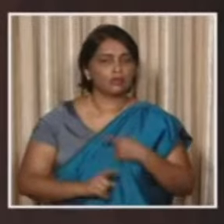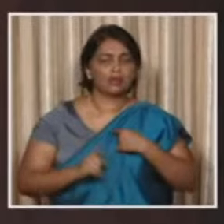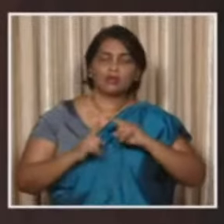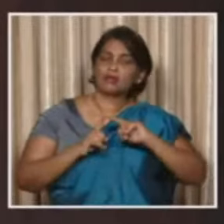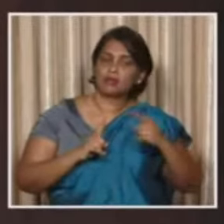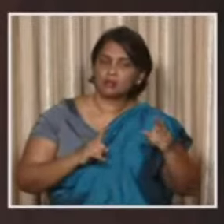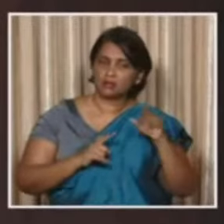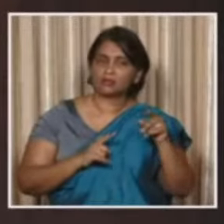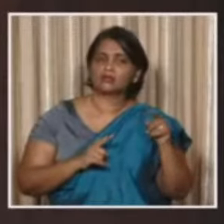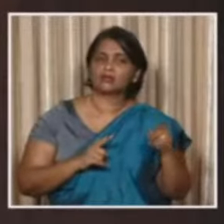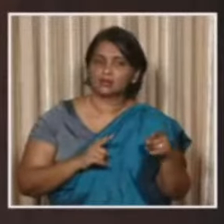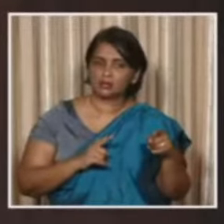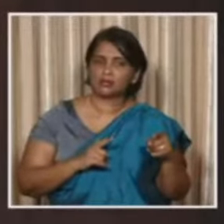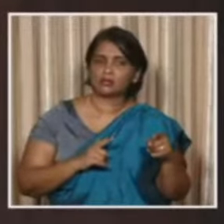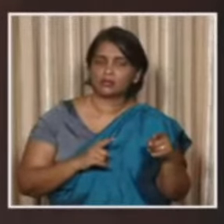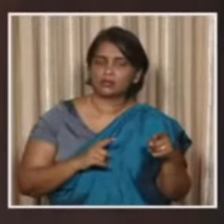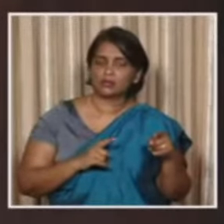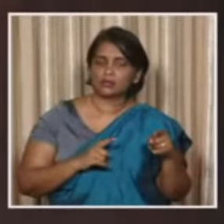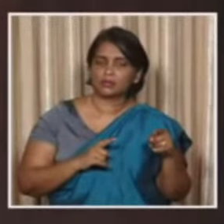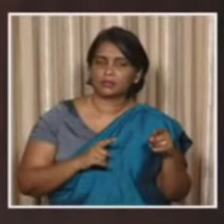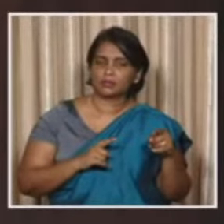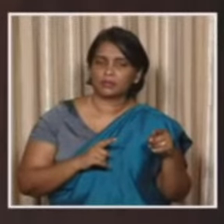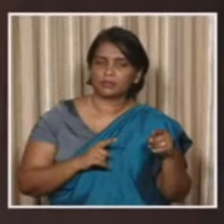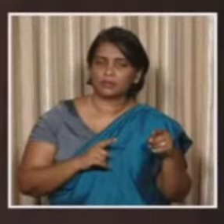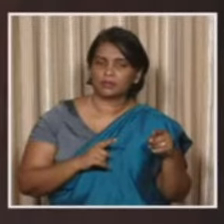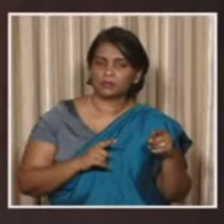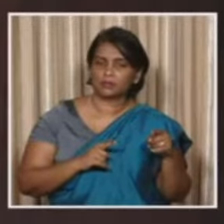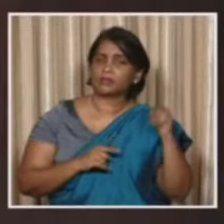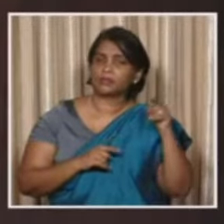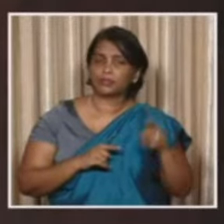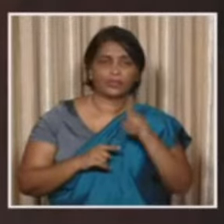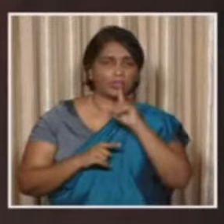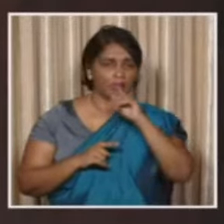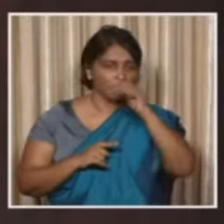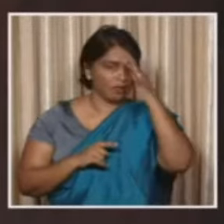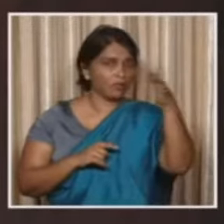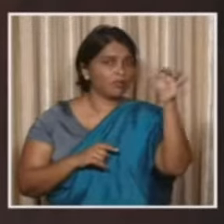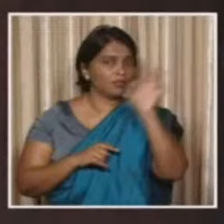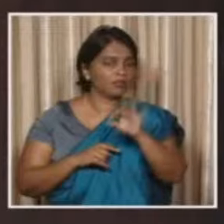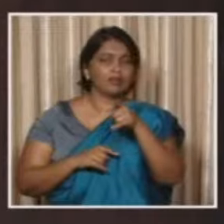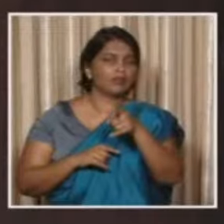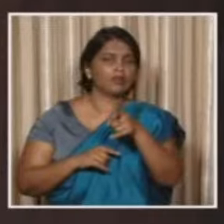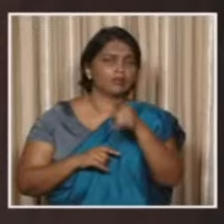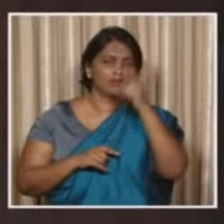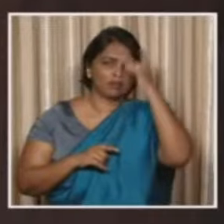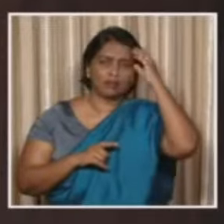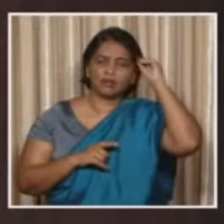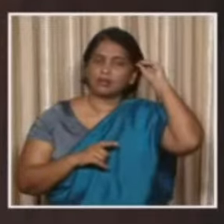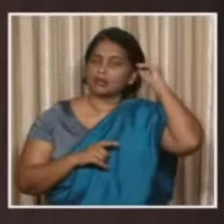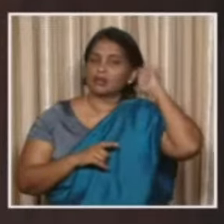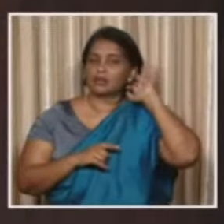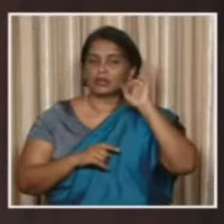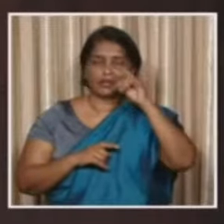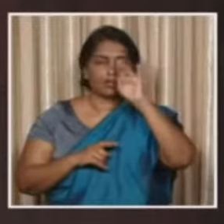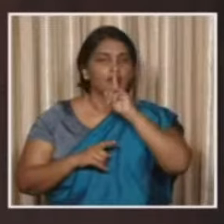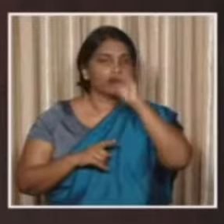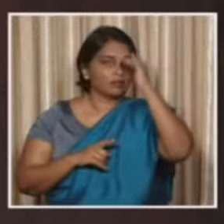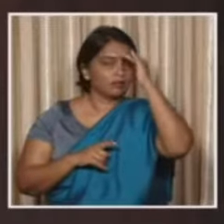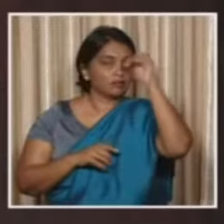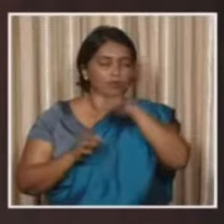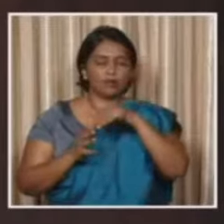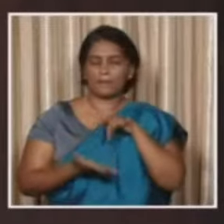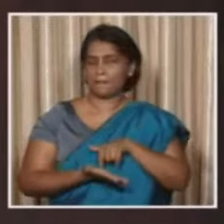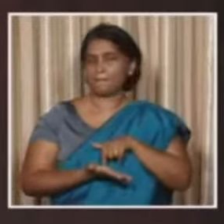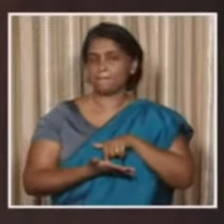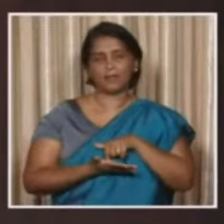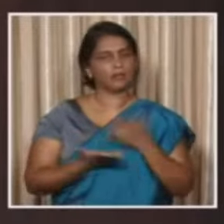තමයි ඊළඟට අද මේ කතානායකවරේ පත් කරන්නේ ඇයි? කතානායකවරේ පත් කරන්නේ ස්වාධීනත්ව